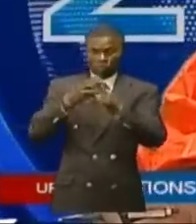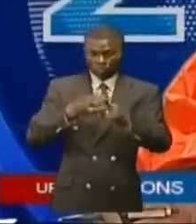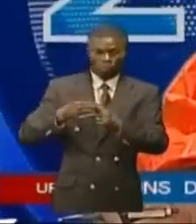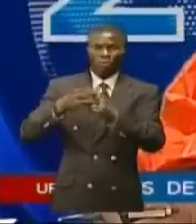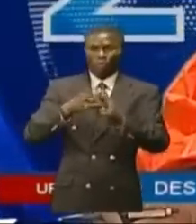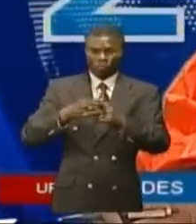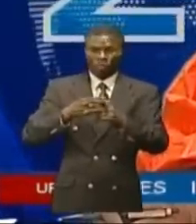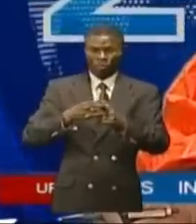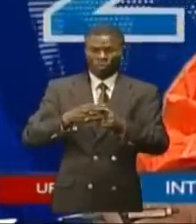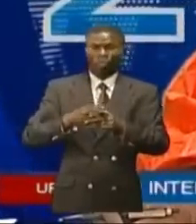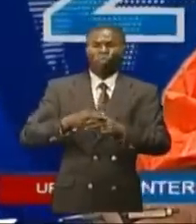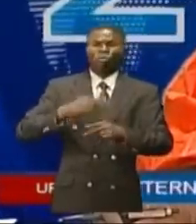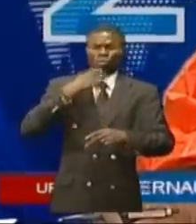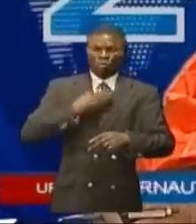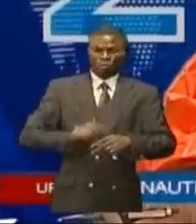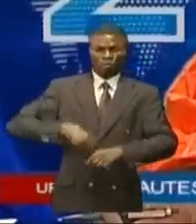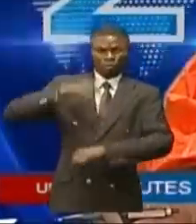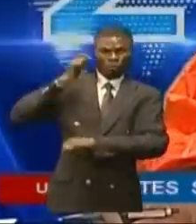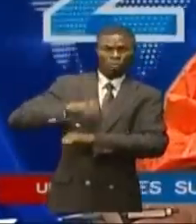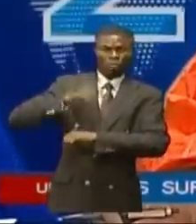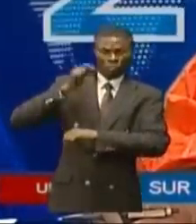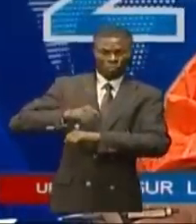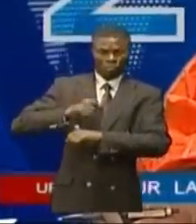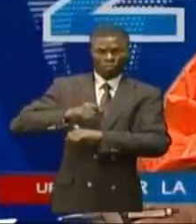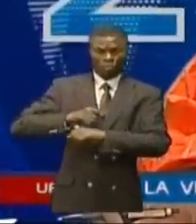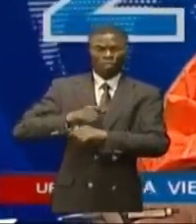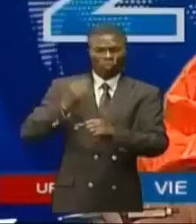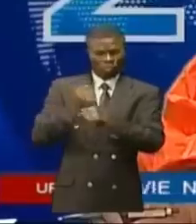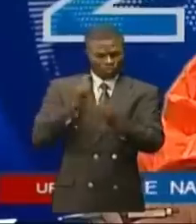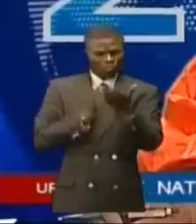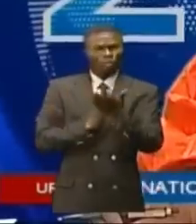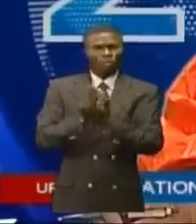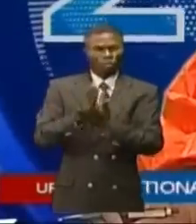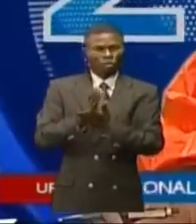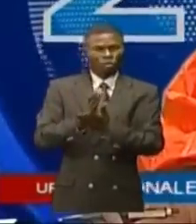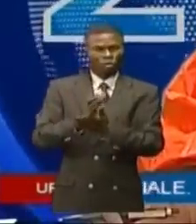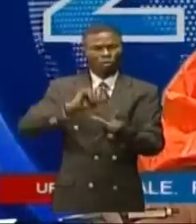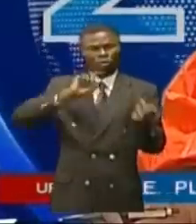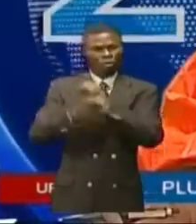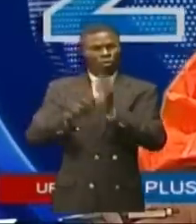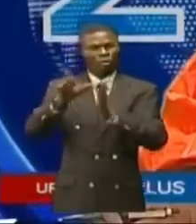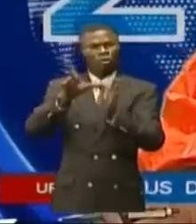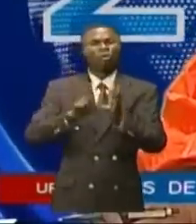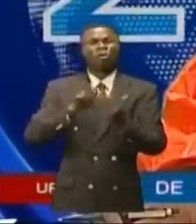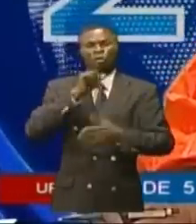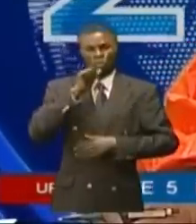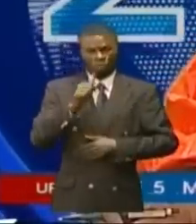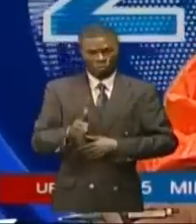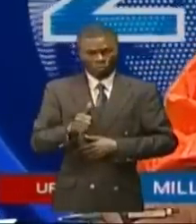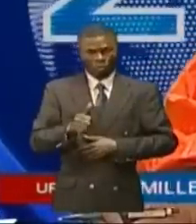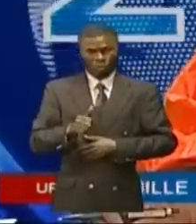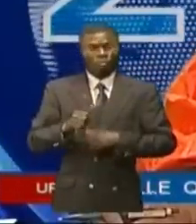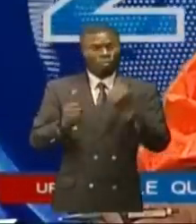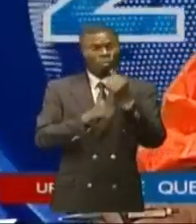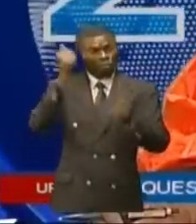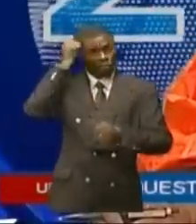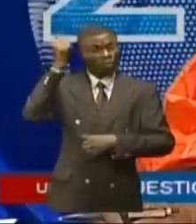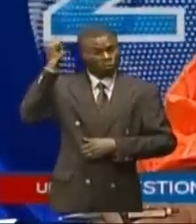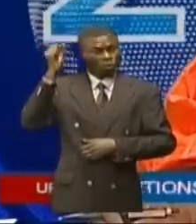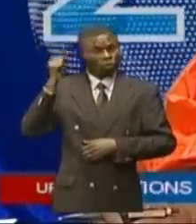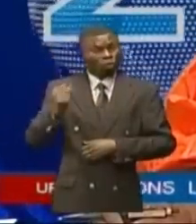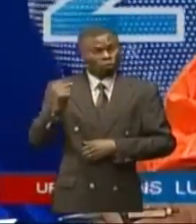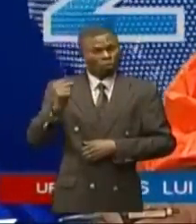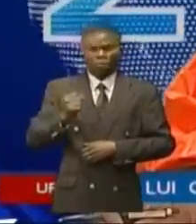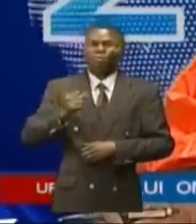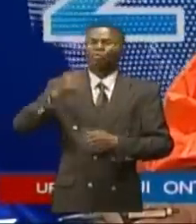que les magistrats sous ses ordres s'acquittent de leurs tâches conformément à la loi et que les véreux ne seront pas épargnés